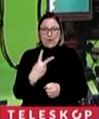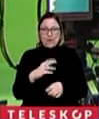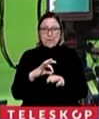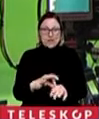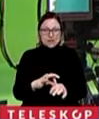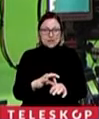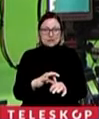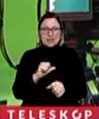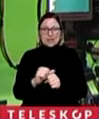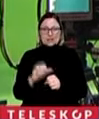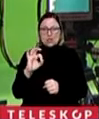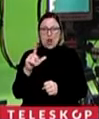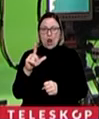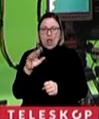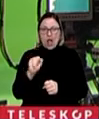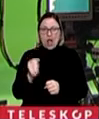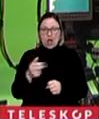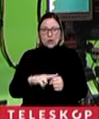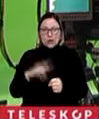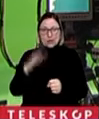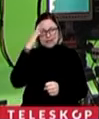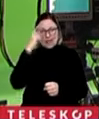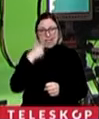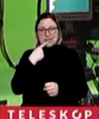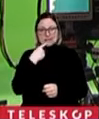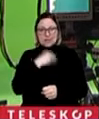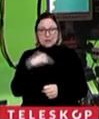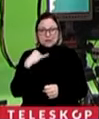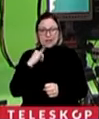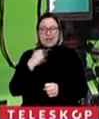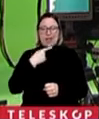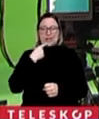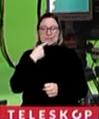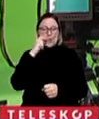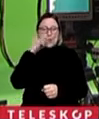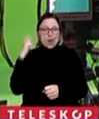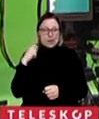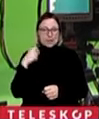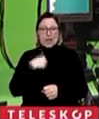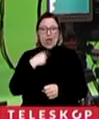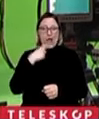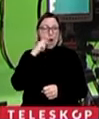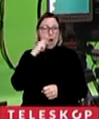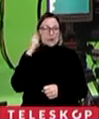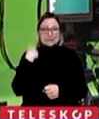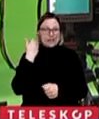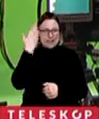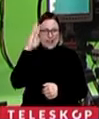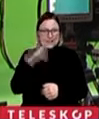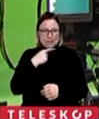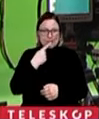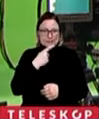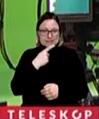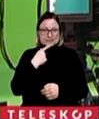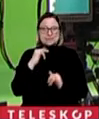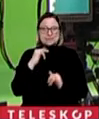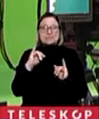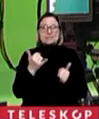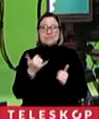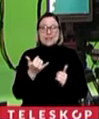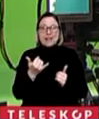Jest Olga, która zna zarówno język polski, jak i ukraiński, natomiast ja ukraińskiego nie znam. I chociażby w momencie,